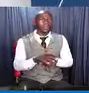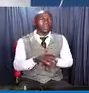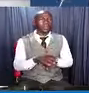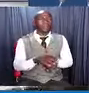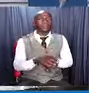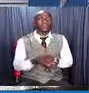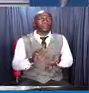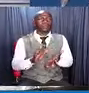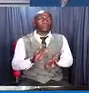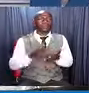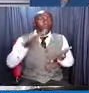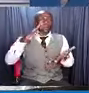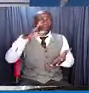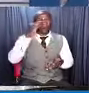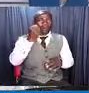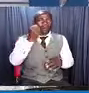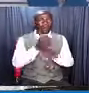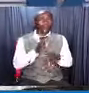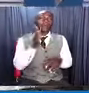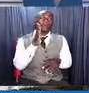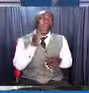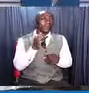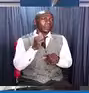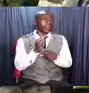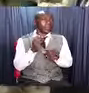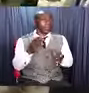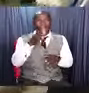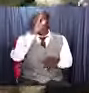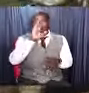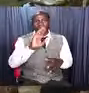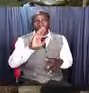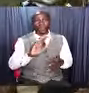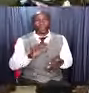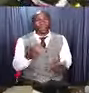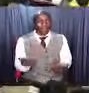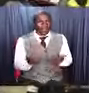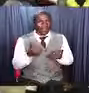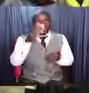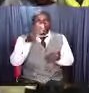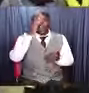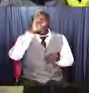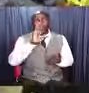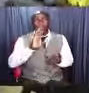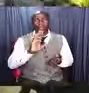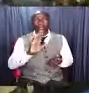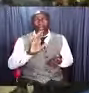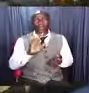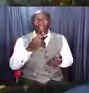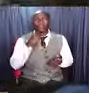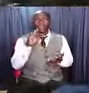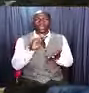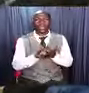waambie tukuza Mungu wa missionary. I say glorify the God of missionary. He is a Mungu wa kuokoa. A saving God. Anasema